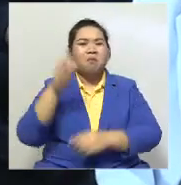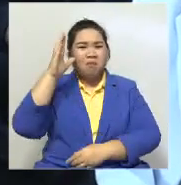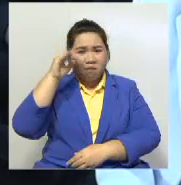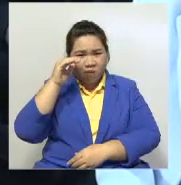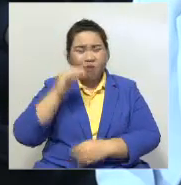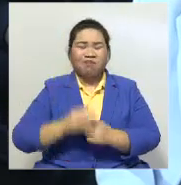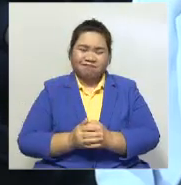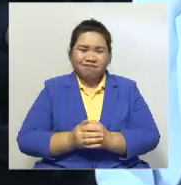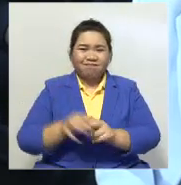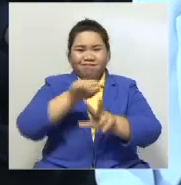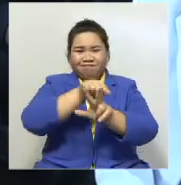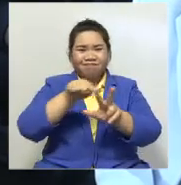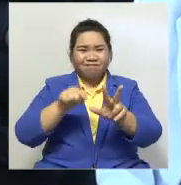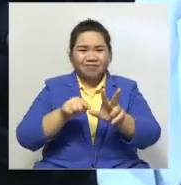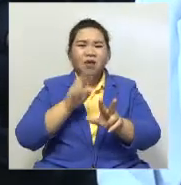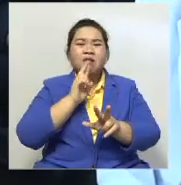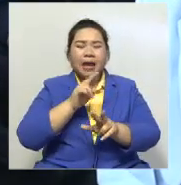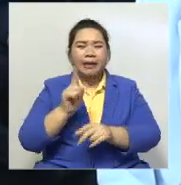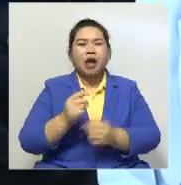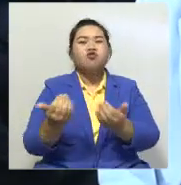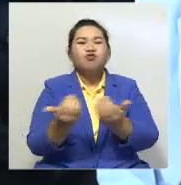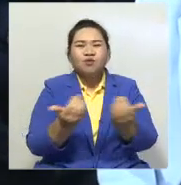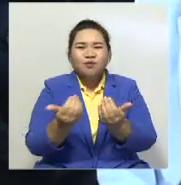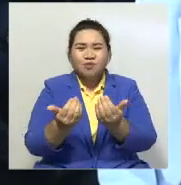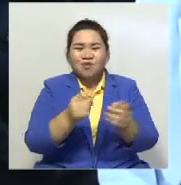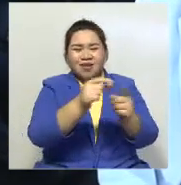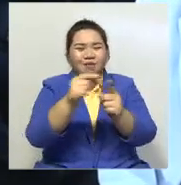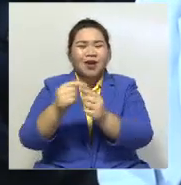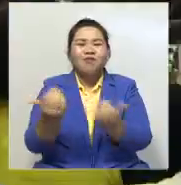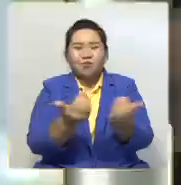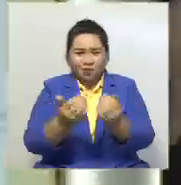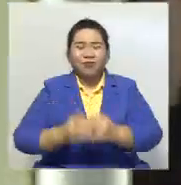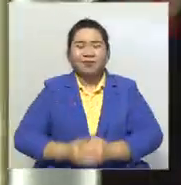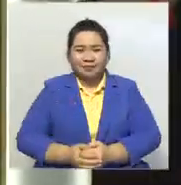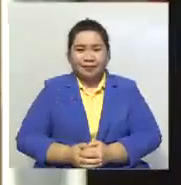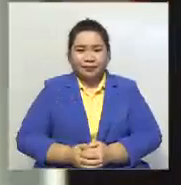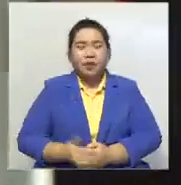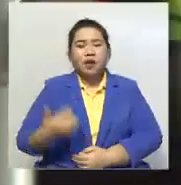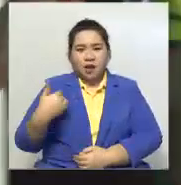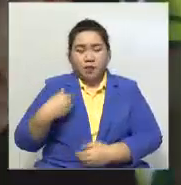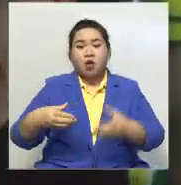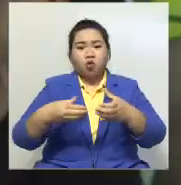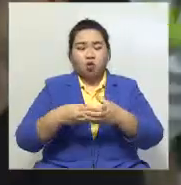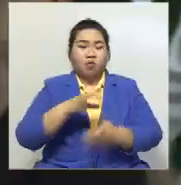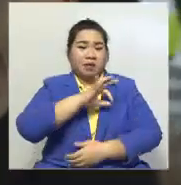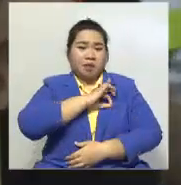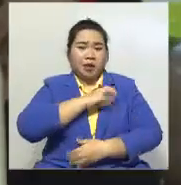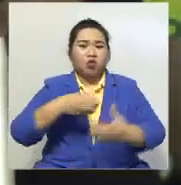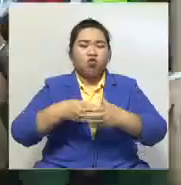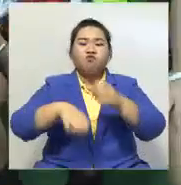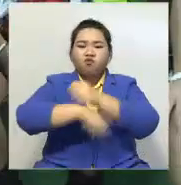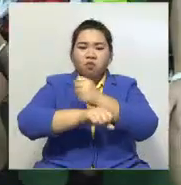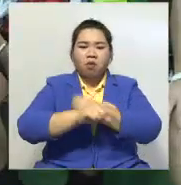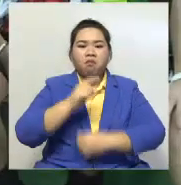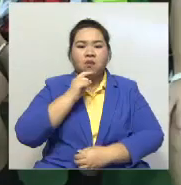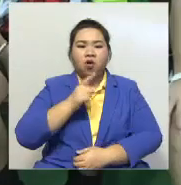ที่อยู่ด้วยกันพี่หน่วยซีลก็เรียกทุกคนว่าลูกเช่นกันค่ะ แล้วก็มีช่วงหนึ่งนะครับทางสมาชิกทีมหมูป่าแคนเดมี่เนี่ยยังกล่